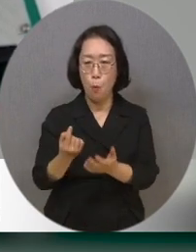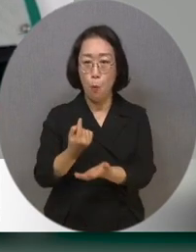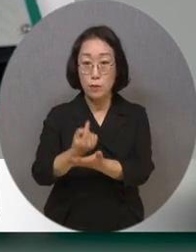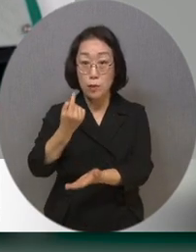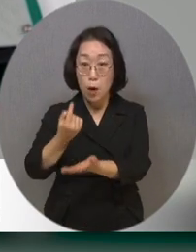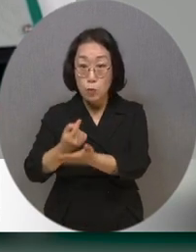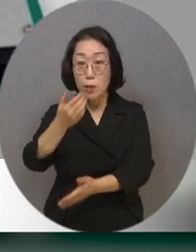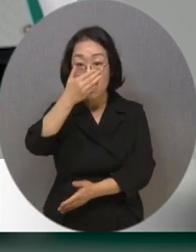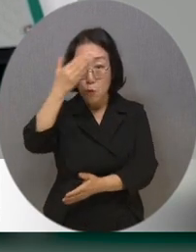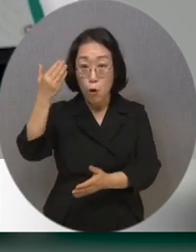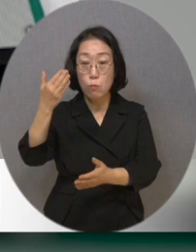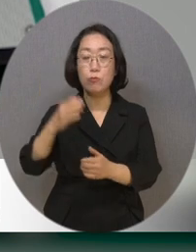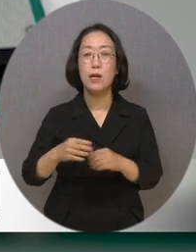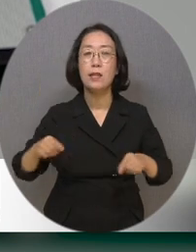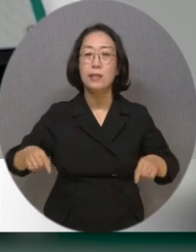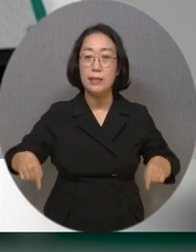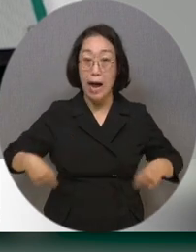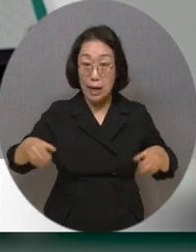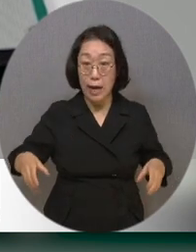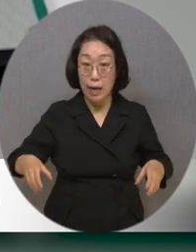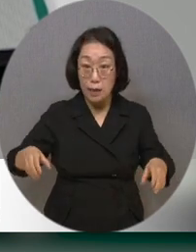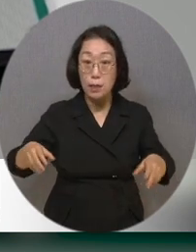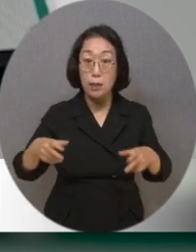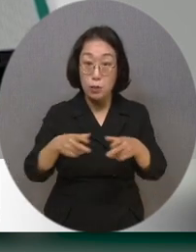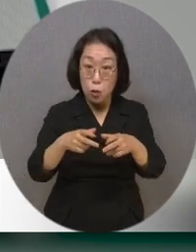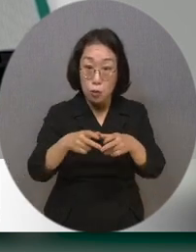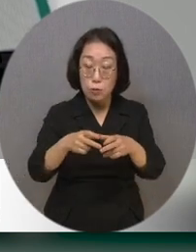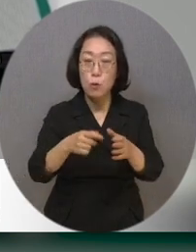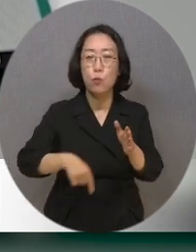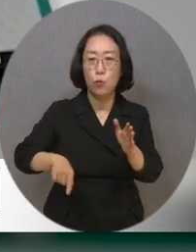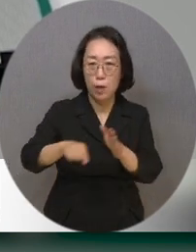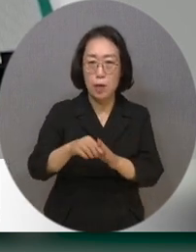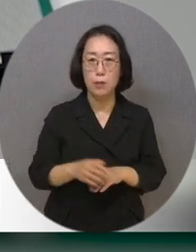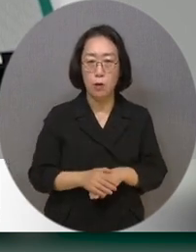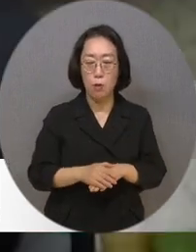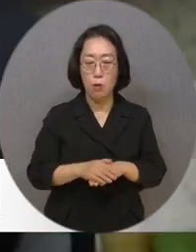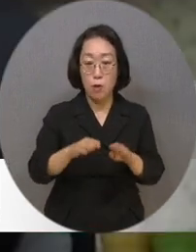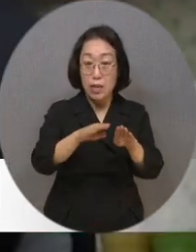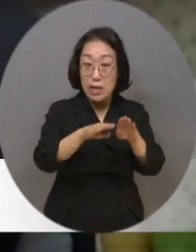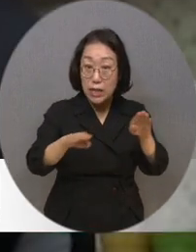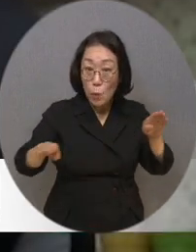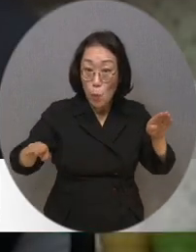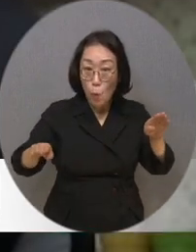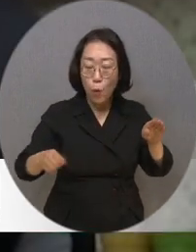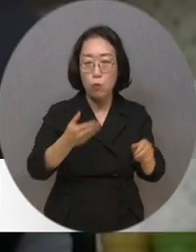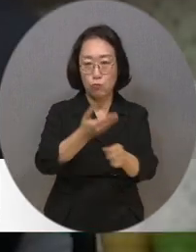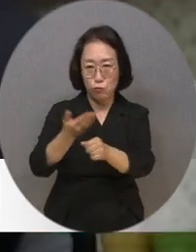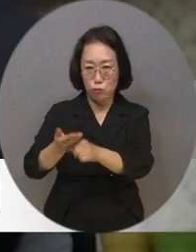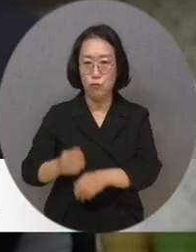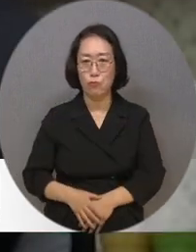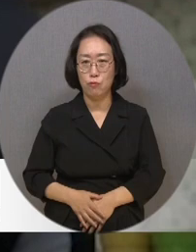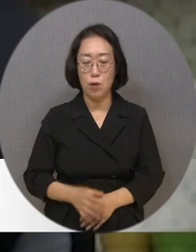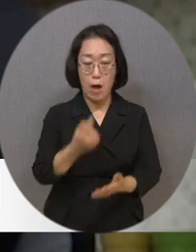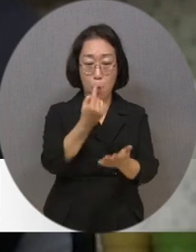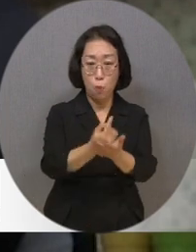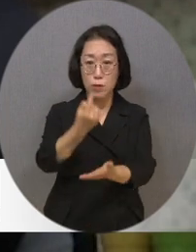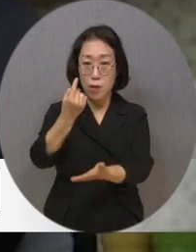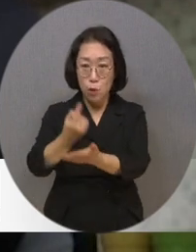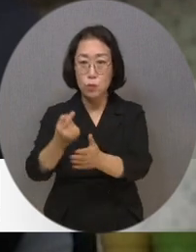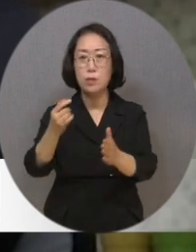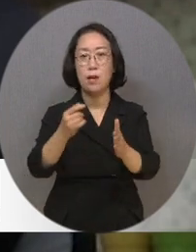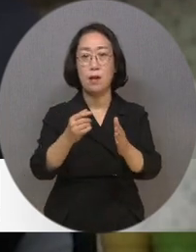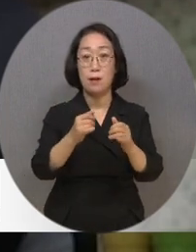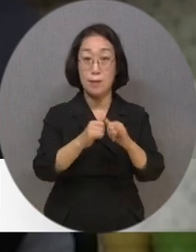장애 청년을 위해 단차 이동식 경사로를 지원한다고 밝혔습니다 장애인 1인 가구가 나날이 늘고 있는 상황을